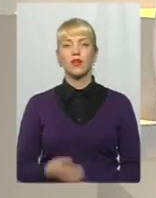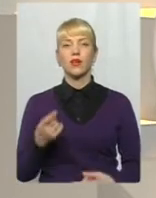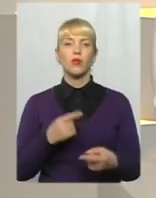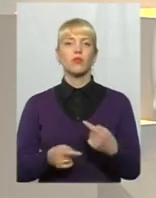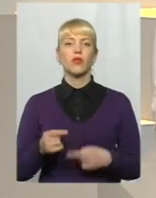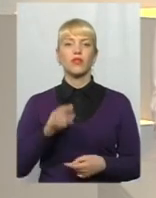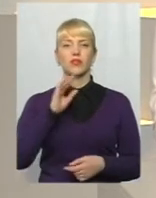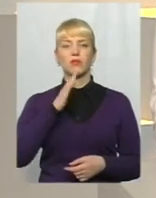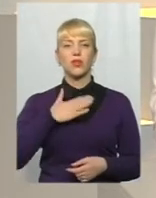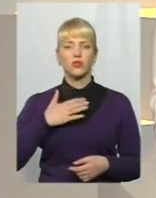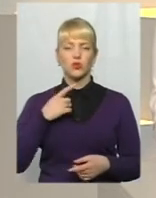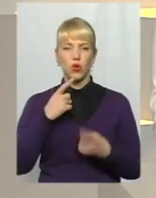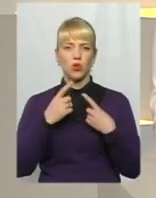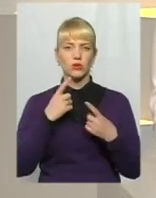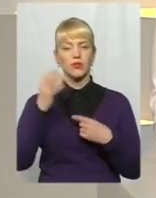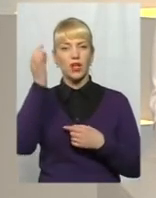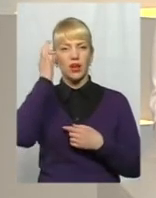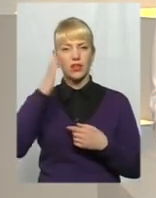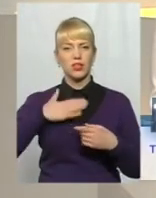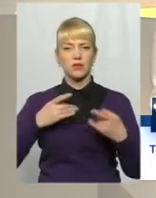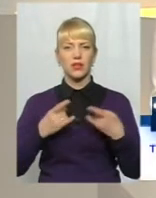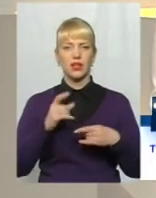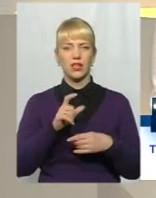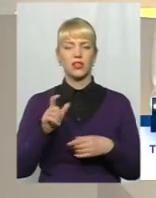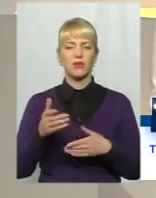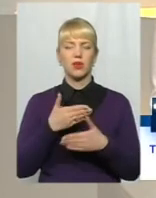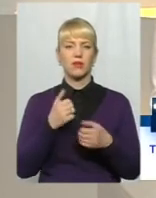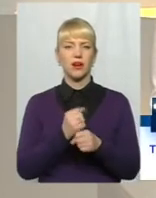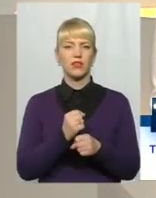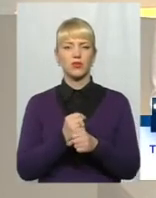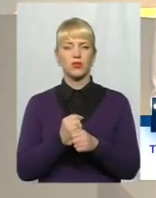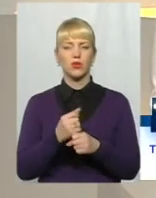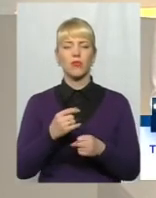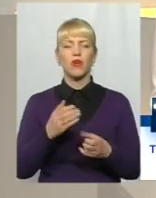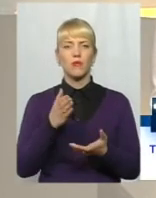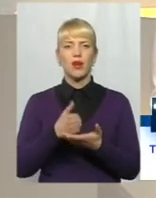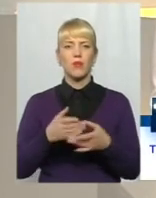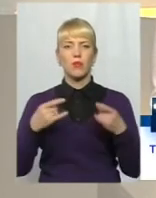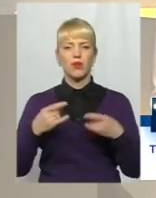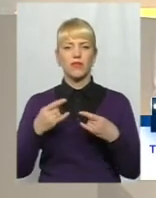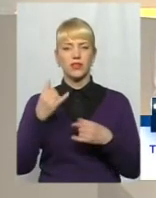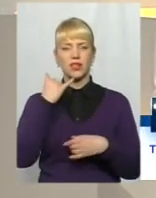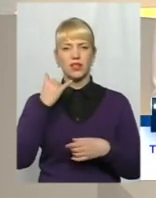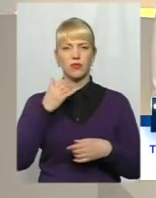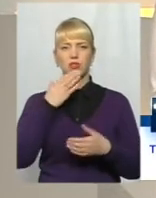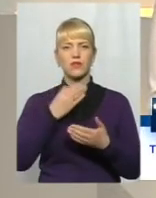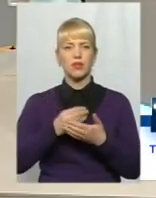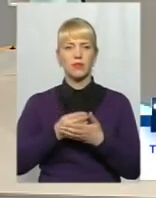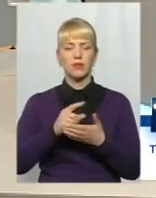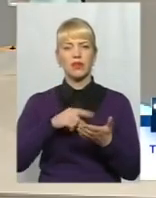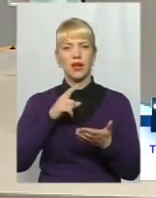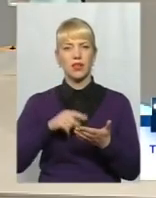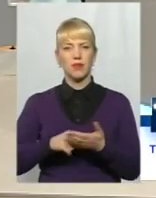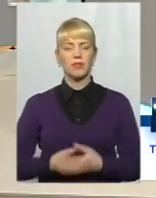Повертаємось до нашої розмови і нагадуємо нашим телеглядачам, що ми працюємо у прямому ефірі. Телефонуйте зі своїми питаннями, емоціями, будемо раді. А як